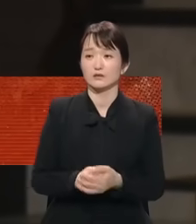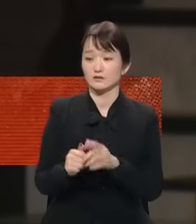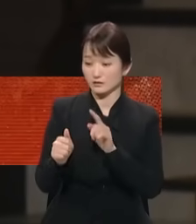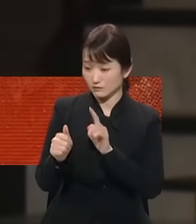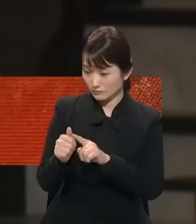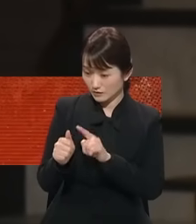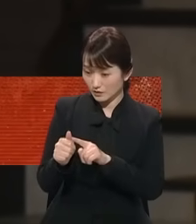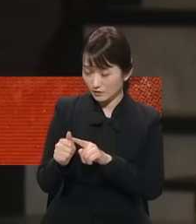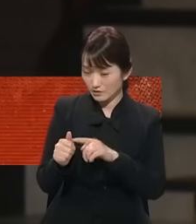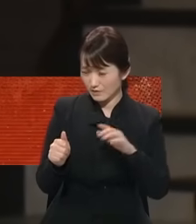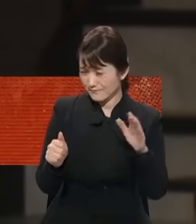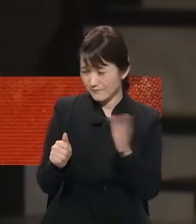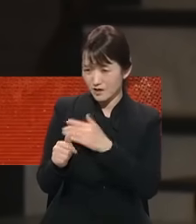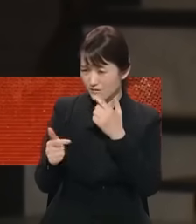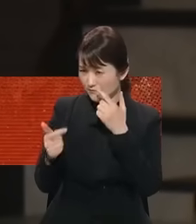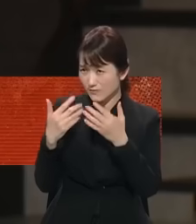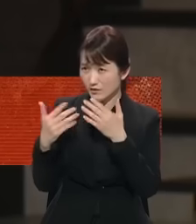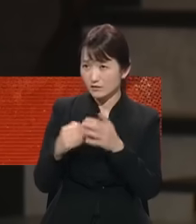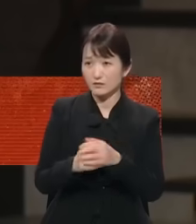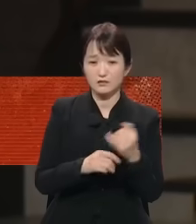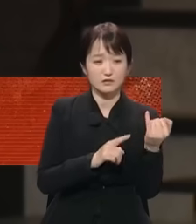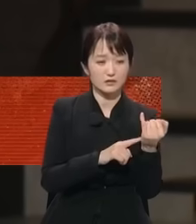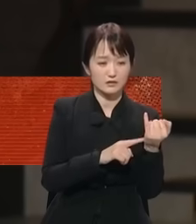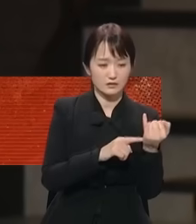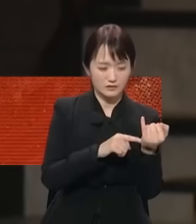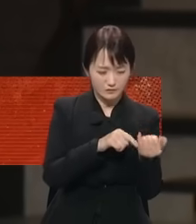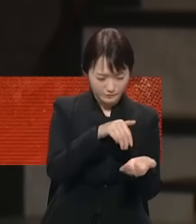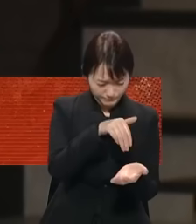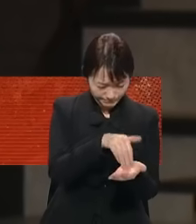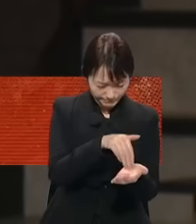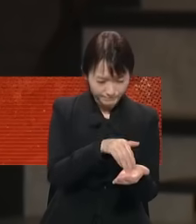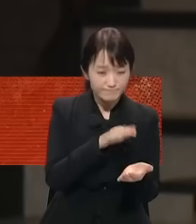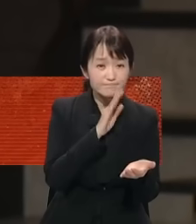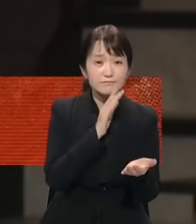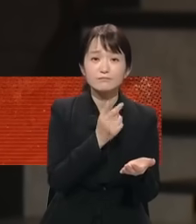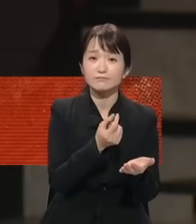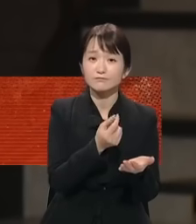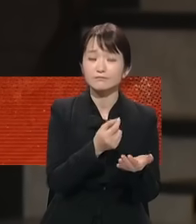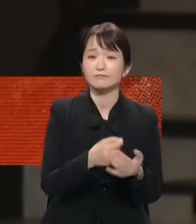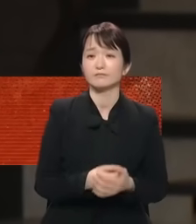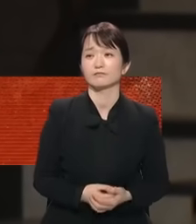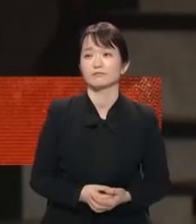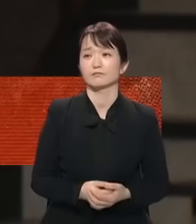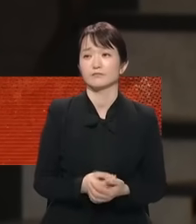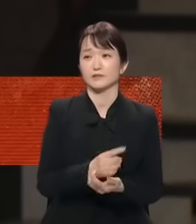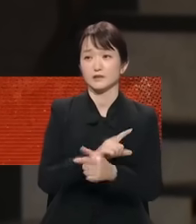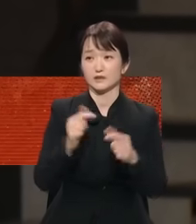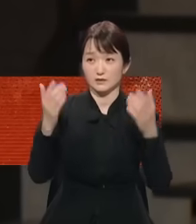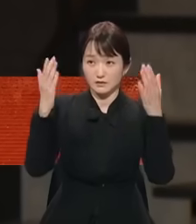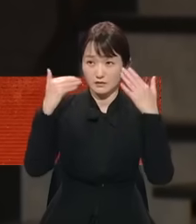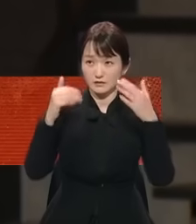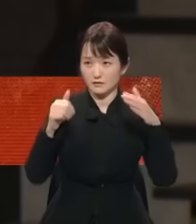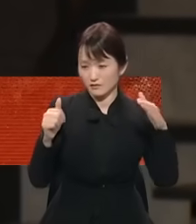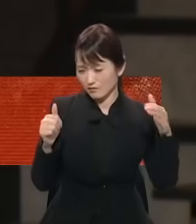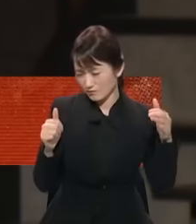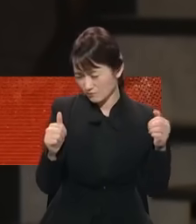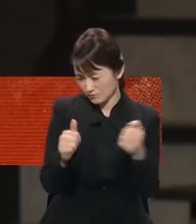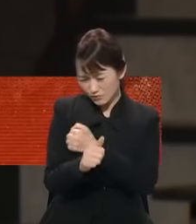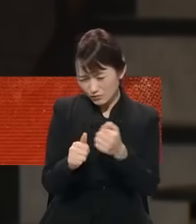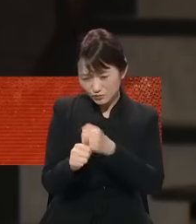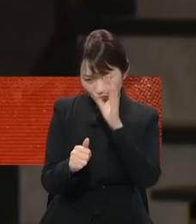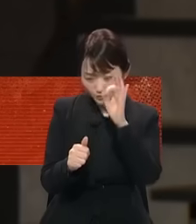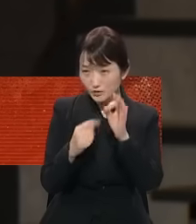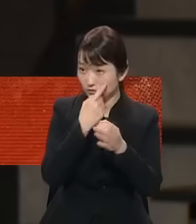게 확실하다면 그 연예인이 자숙을 하는 것은 당연하다고 생각을 합니다. 근데 또 이제 여러 학교 폭력의 케이스들을 보면 또